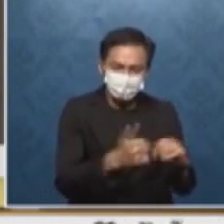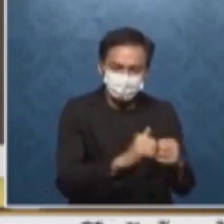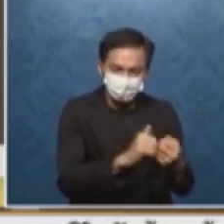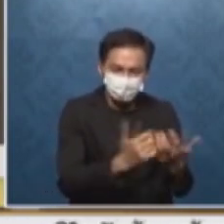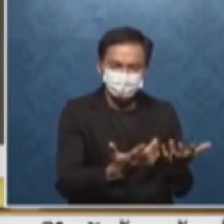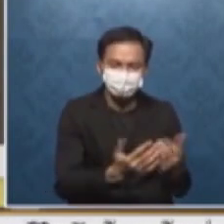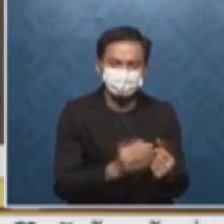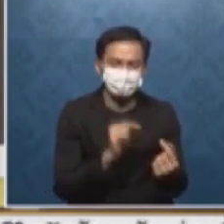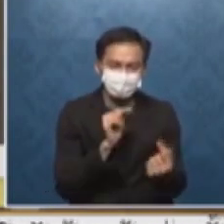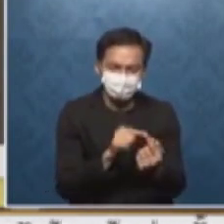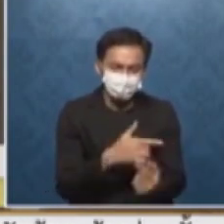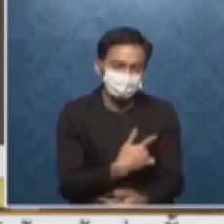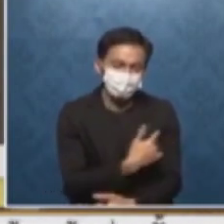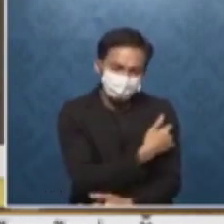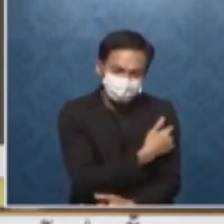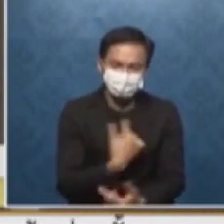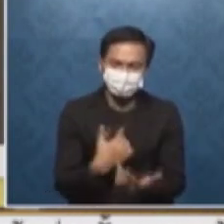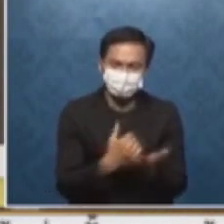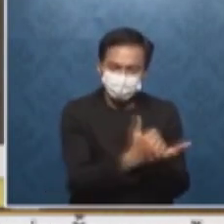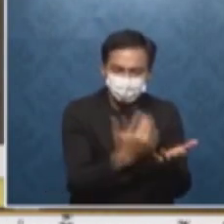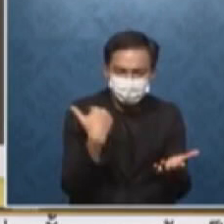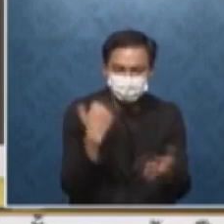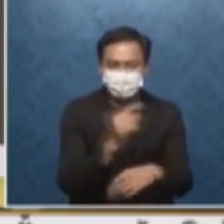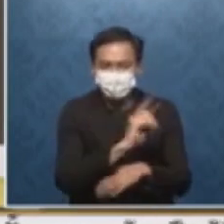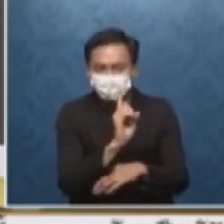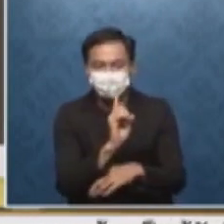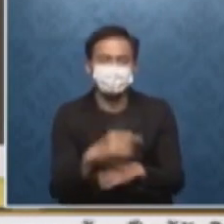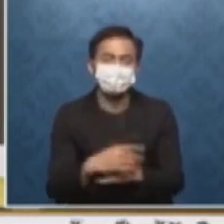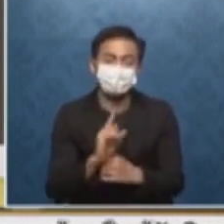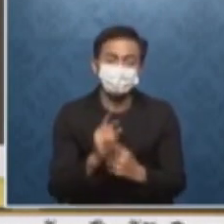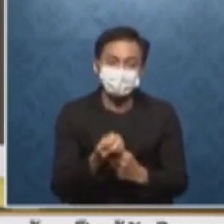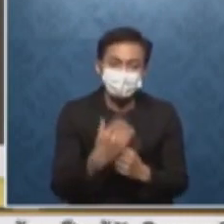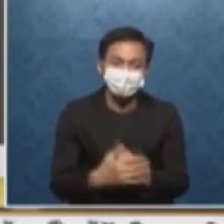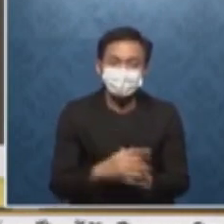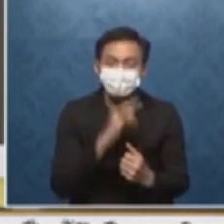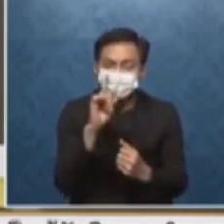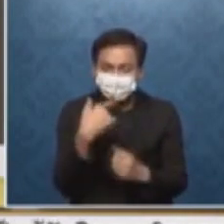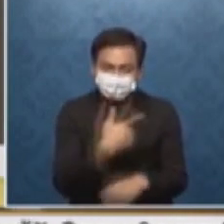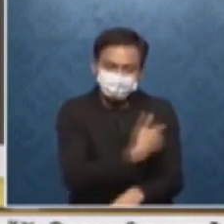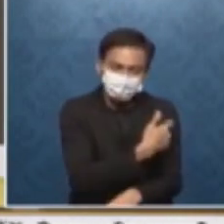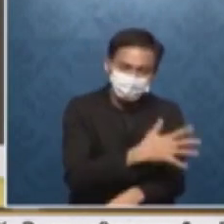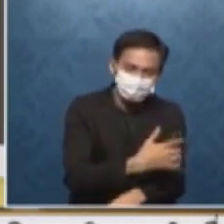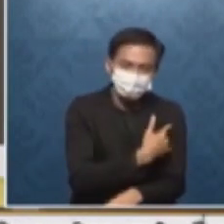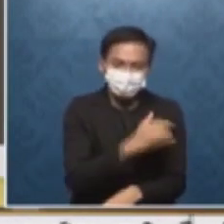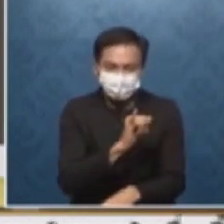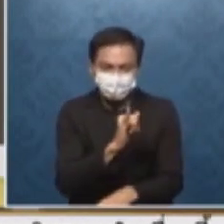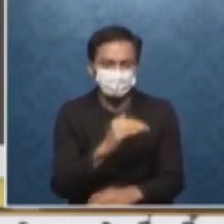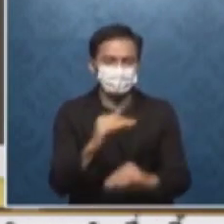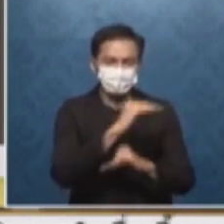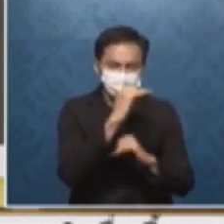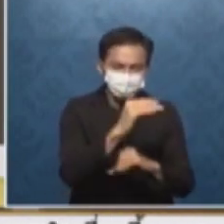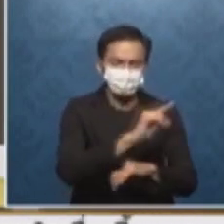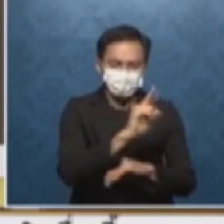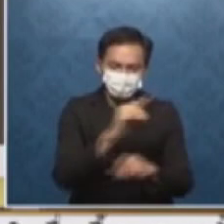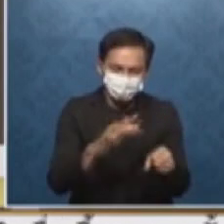สาธารณสุขจะได้ฉีดวัคซีนอะไรเมื่อไหร่ยังไงเลขบัตรประชาชนไหนฉีดแล้วยังไม่ฉีดจะได้ฉีดวันไหนแจ้งเขาให้ถูกให้